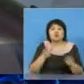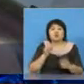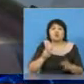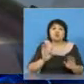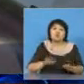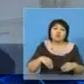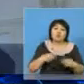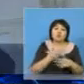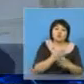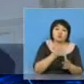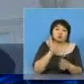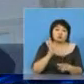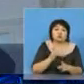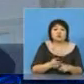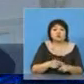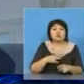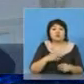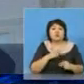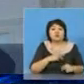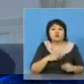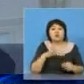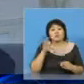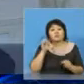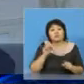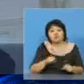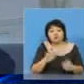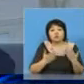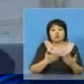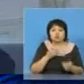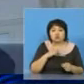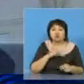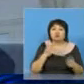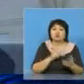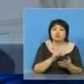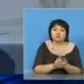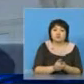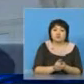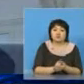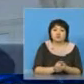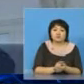ғана көмек көрсететін болады. Еңбекке қабілетті азаматтар жұмыс істеуі керек.